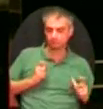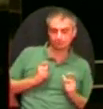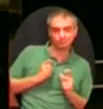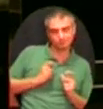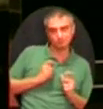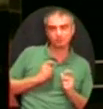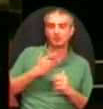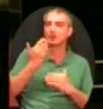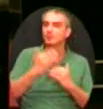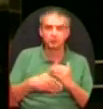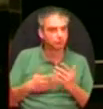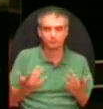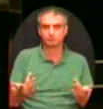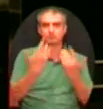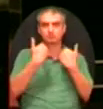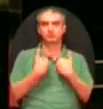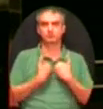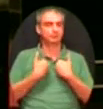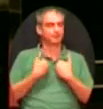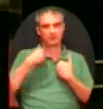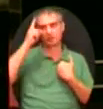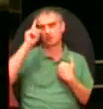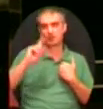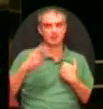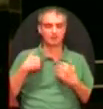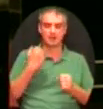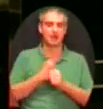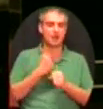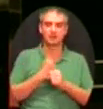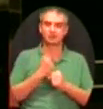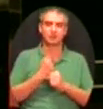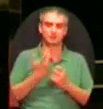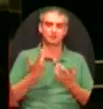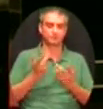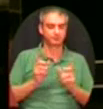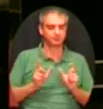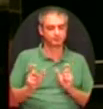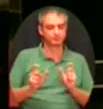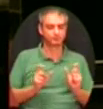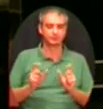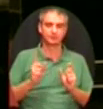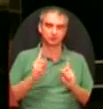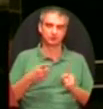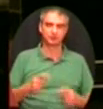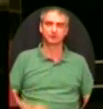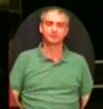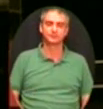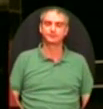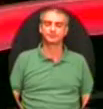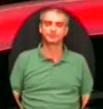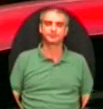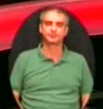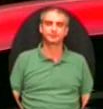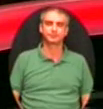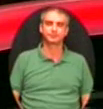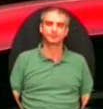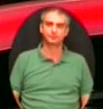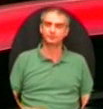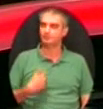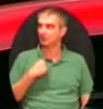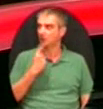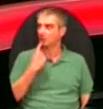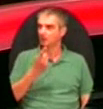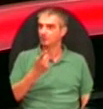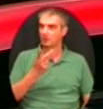אותם, בסוף זה יופנה אלינו, אנחנו לא נדע לייצר את השסתומים הראויים. כן, אלון, אני מיד אצלך, יגאל. אני יכול לומר